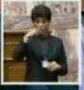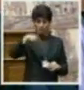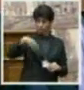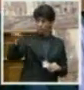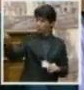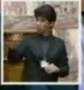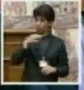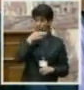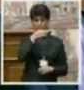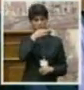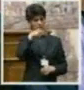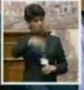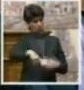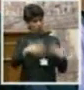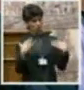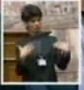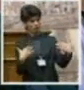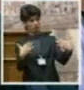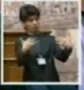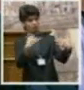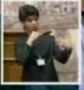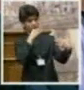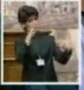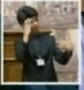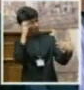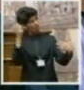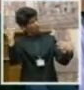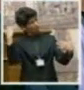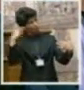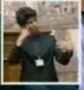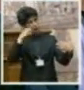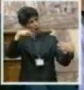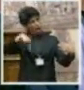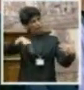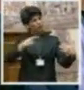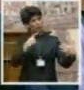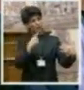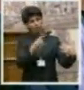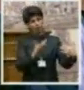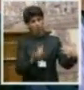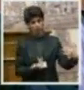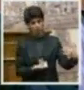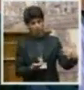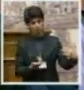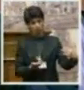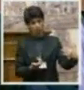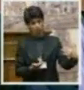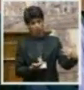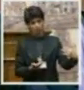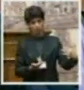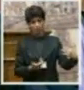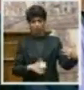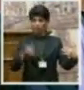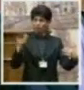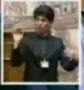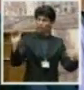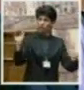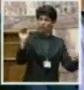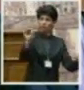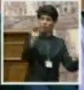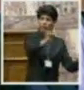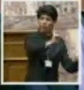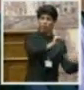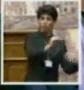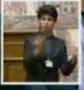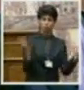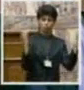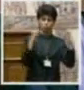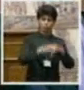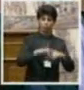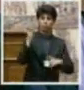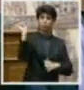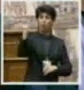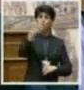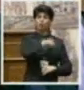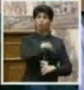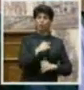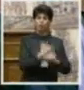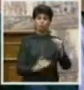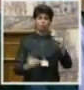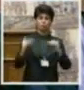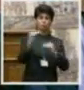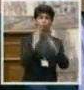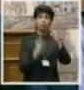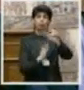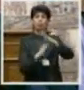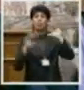και λέγατε, θυμάστε τι κάνατε εκείνη την εποχή, τον Νοέμβριο. Καλούσατε σύνοδο των πολιτικών αρχηγών υπό τον πρόεδρο της